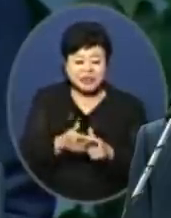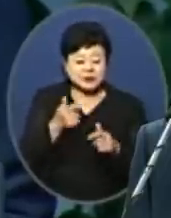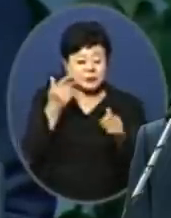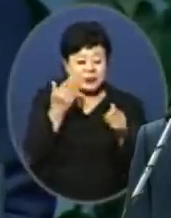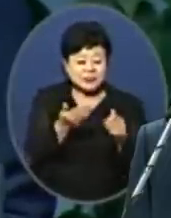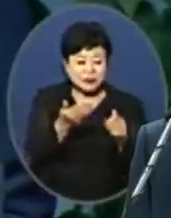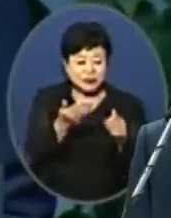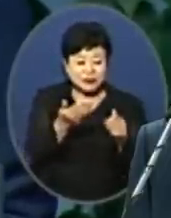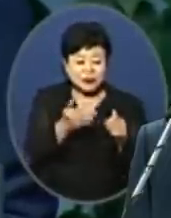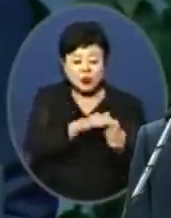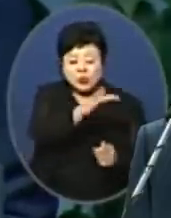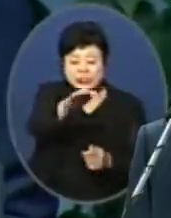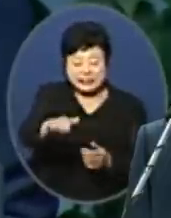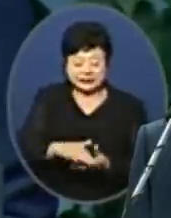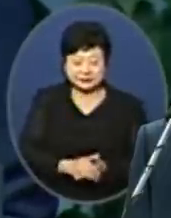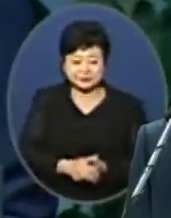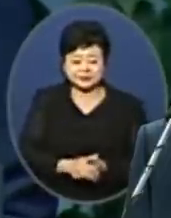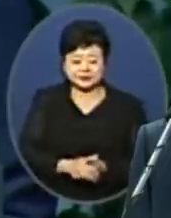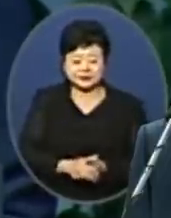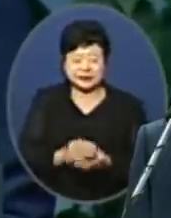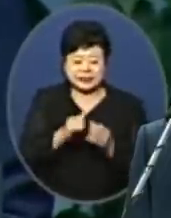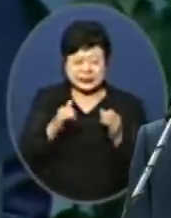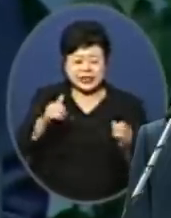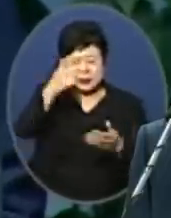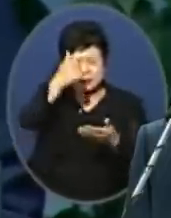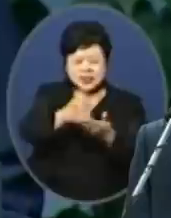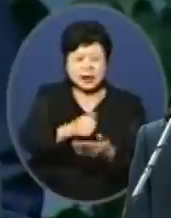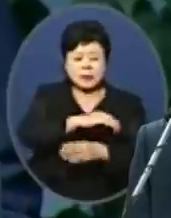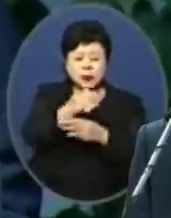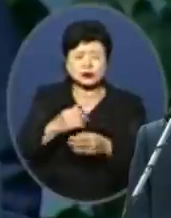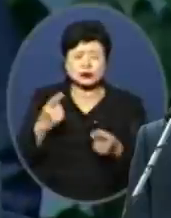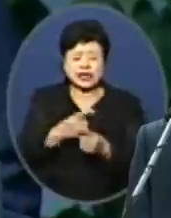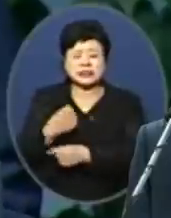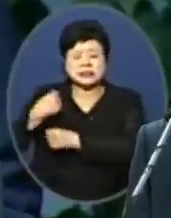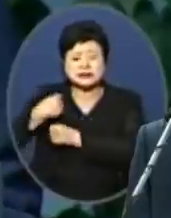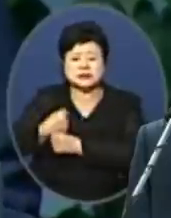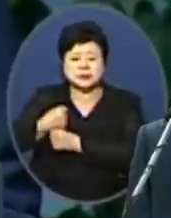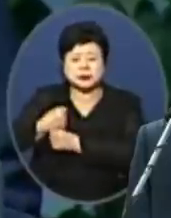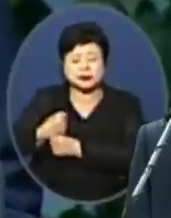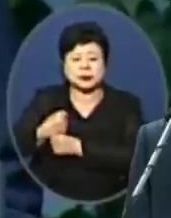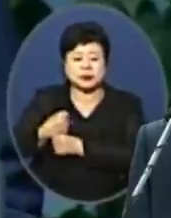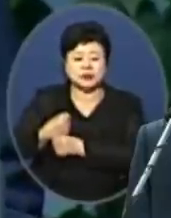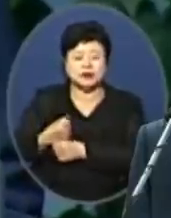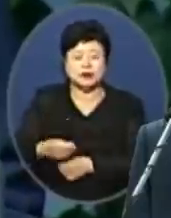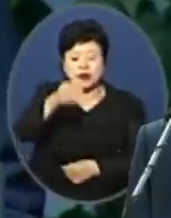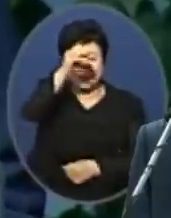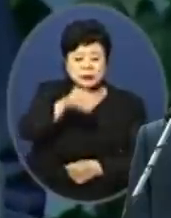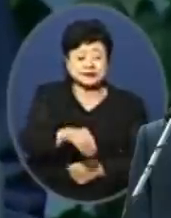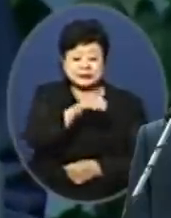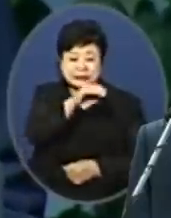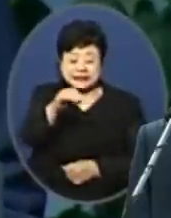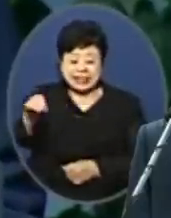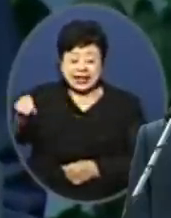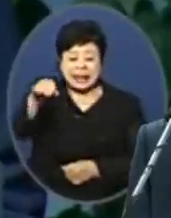예수님께서 우리 인생의 모든 죄를 대신 짊어지고 갈보리 십자가에서